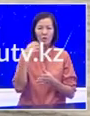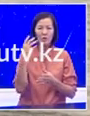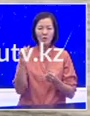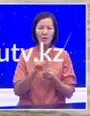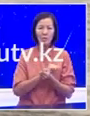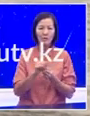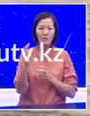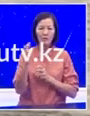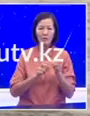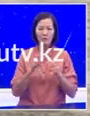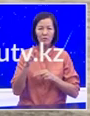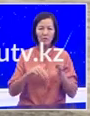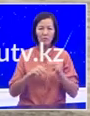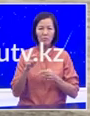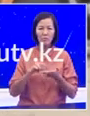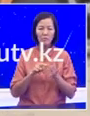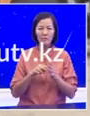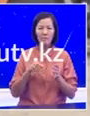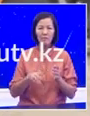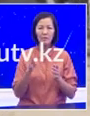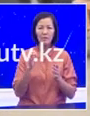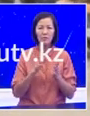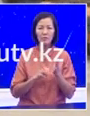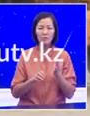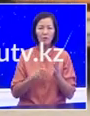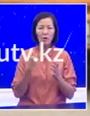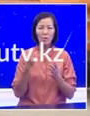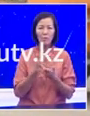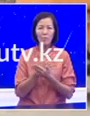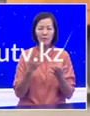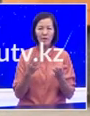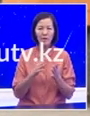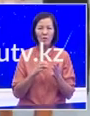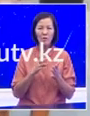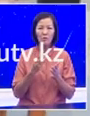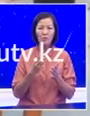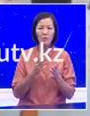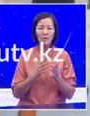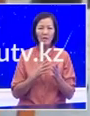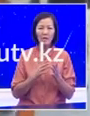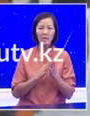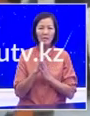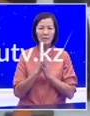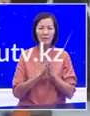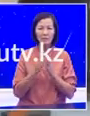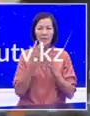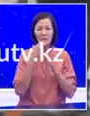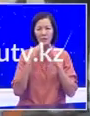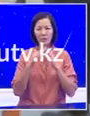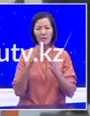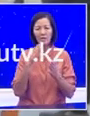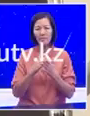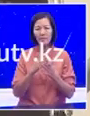кептіретін зауыт салу жоспарда. 1800 тонна құлпынай, 900 тонна салат өсіретін жылы жайы бар.